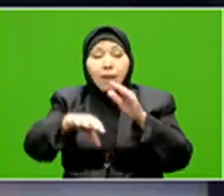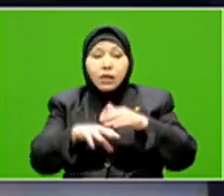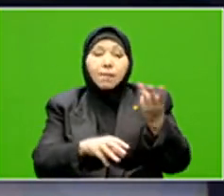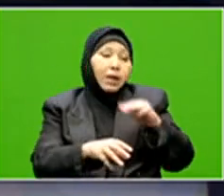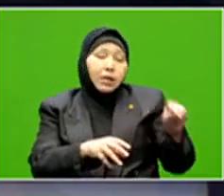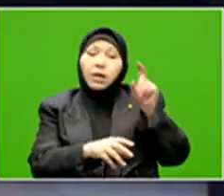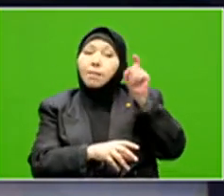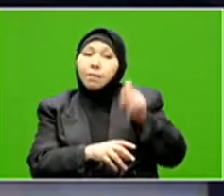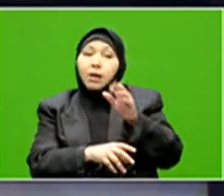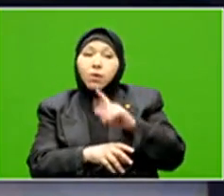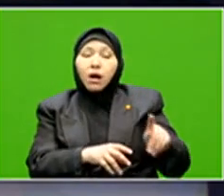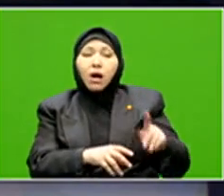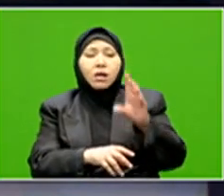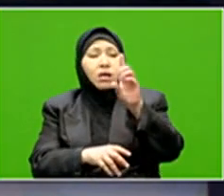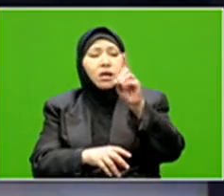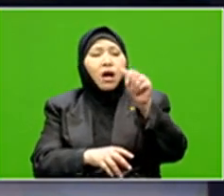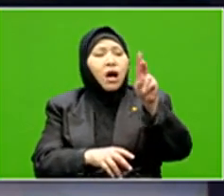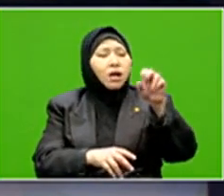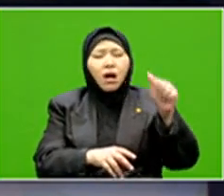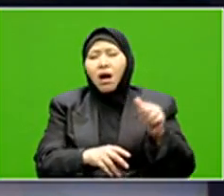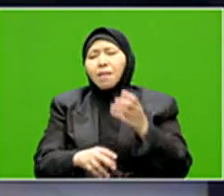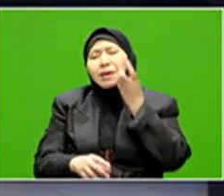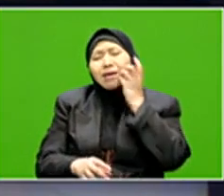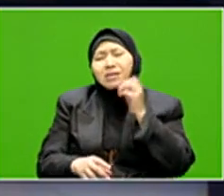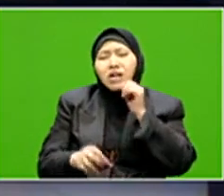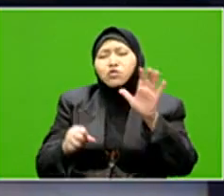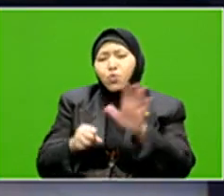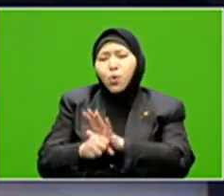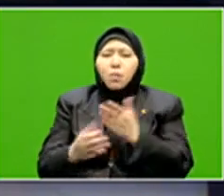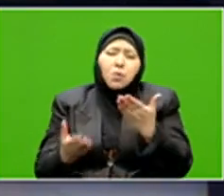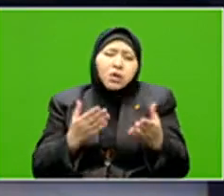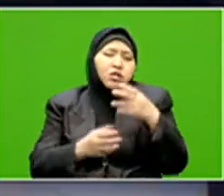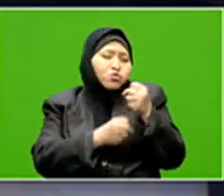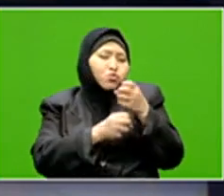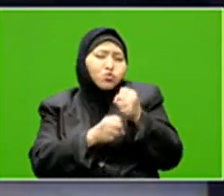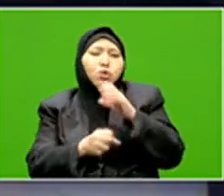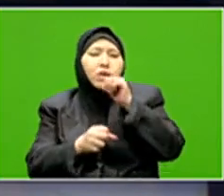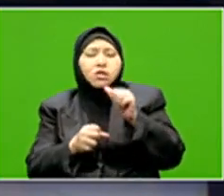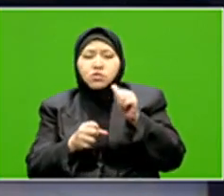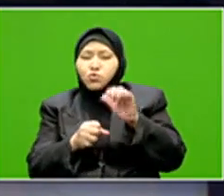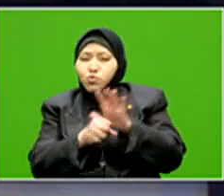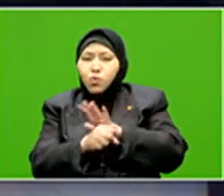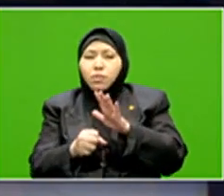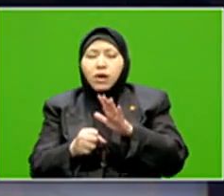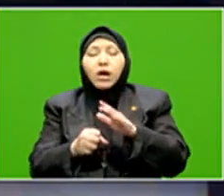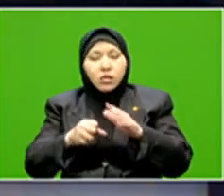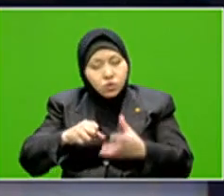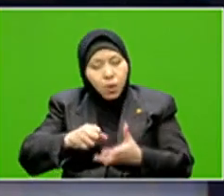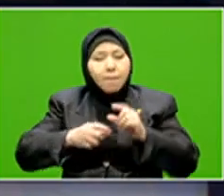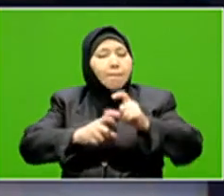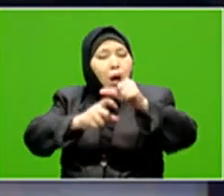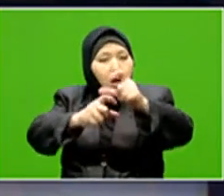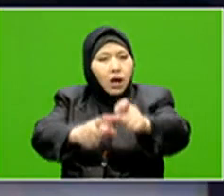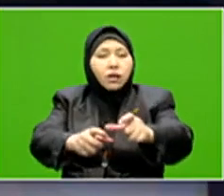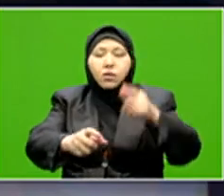yang memerlukan dana. Beras tak cukup, mungkin susu tak cukup, sumbangan tuan-tuan akan disampaikan kepada mereka